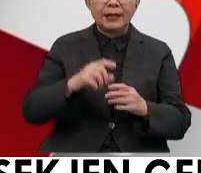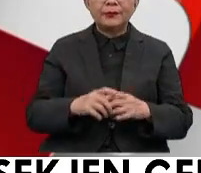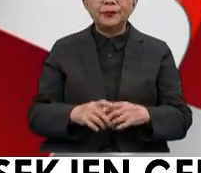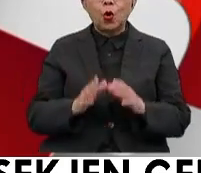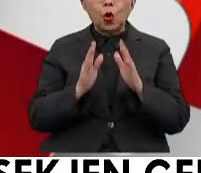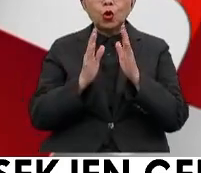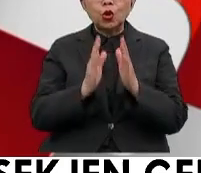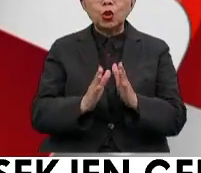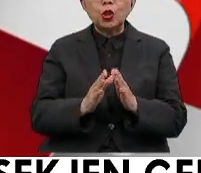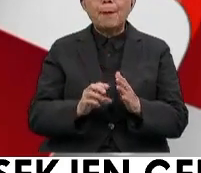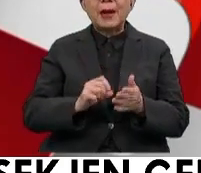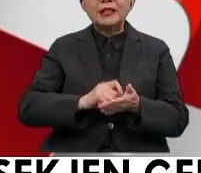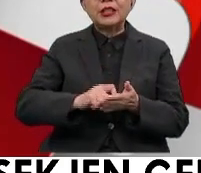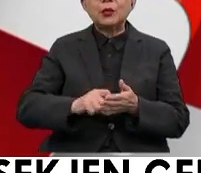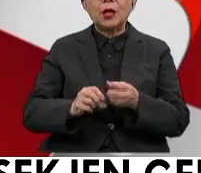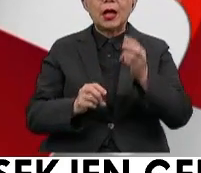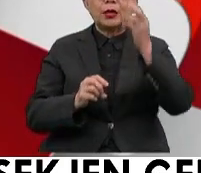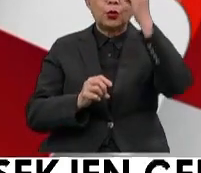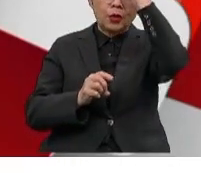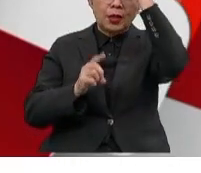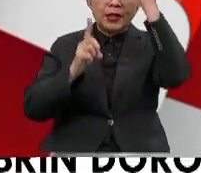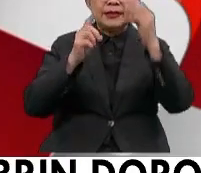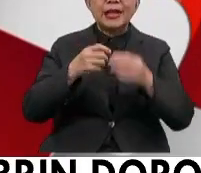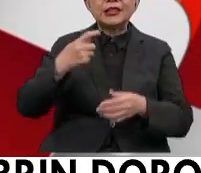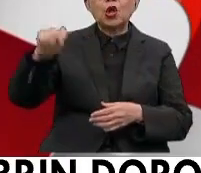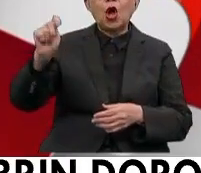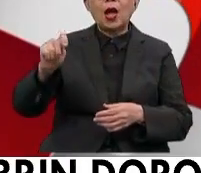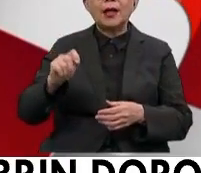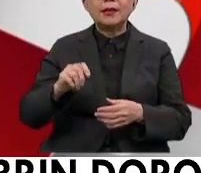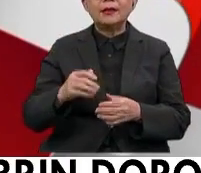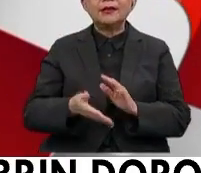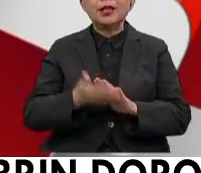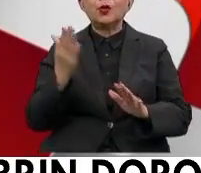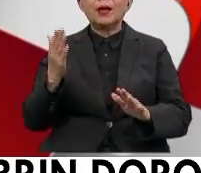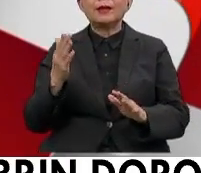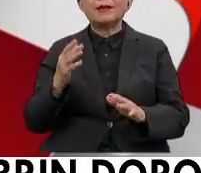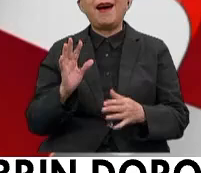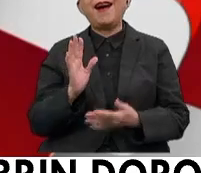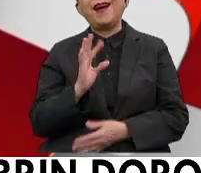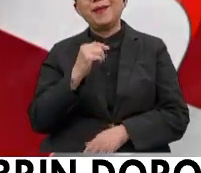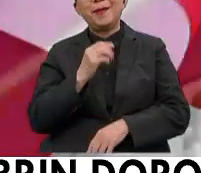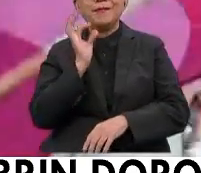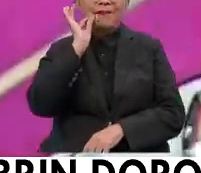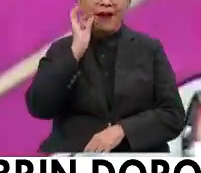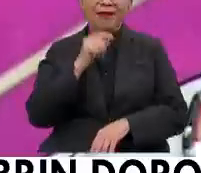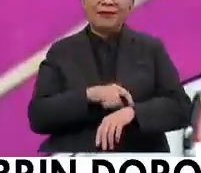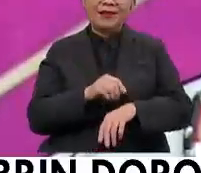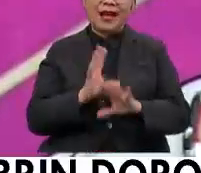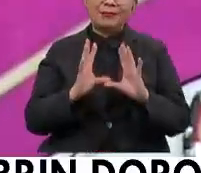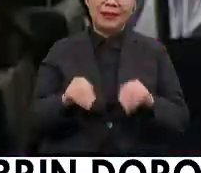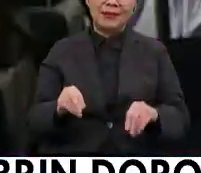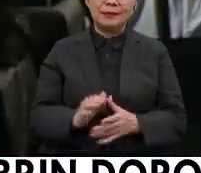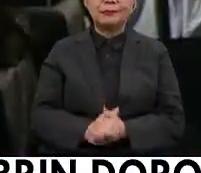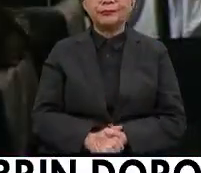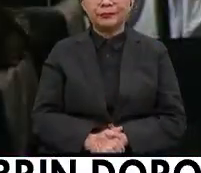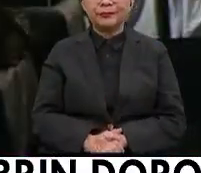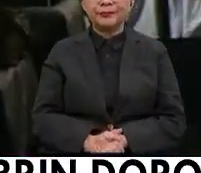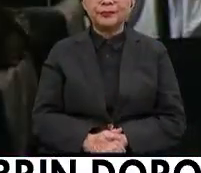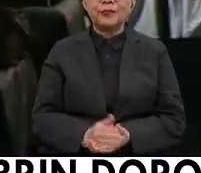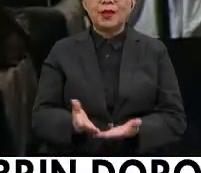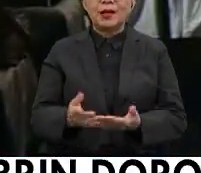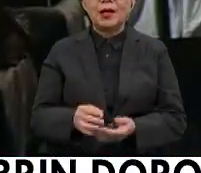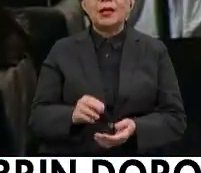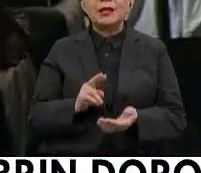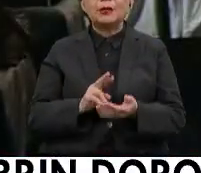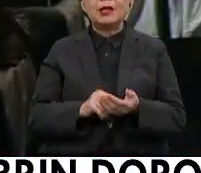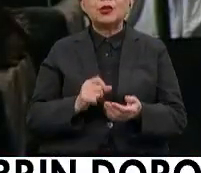khususnya mahasiswa Kalimantan Utara yang sekolah atau kuliah di luar. Waktu Anda habis, mohon maaf. Silakan paslon nomor